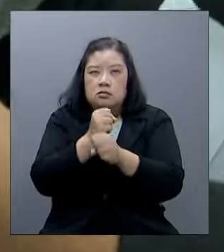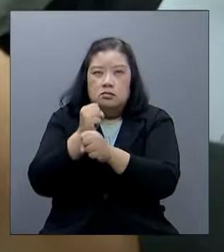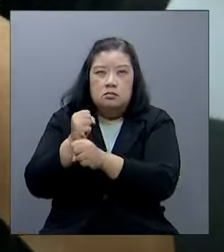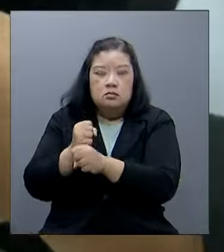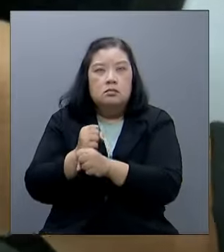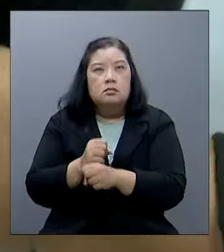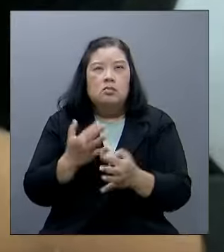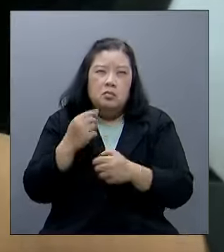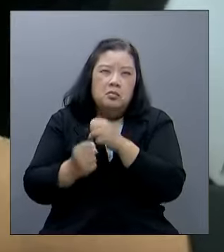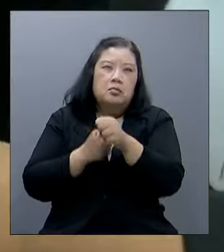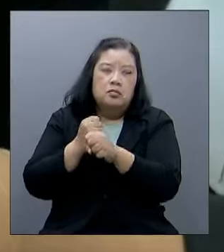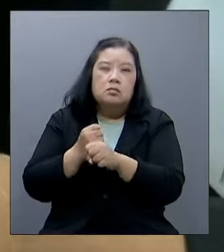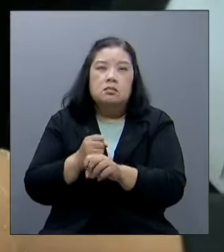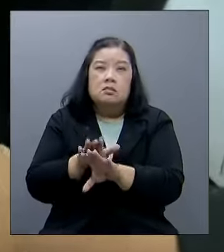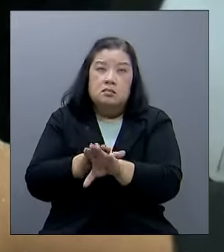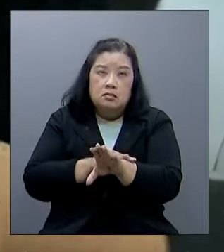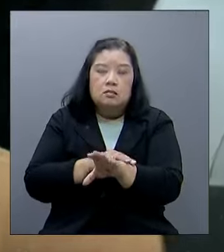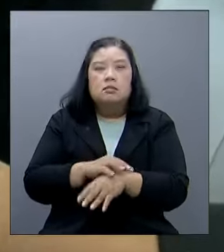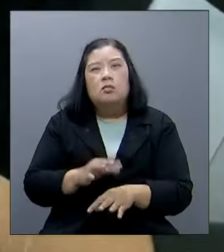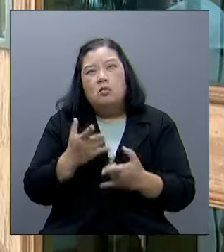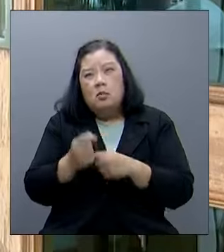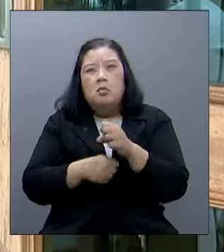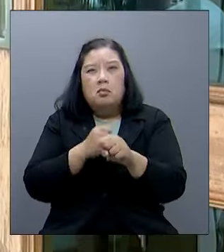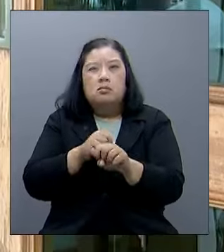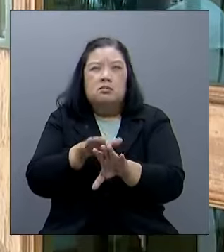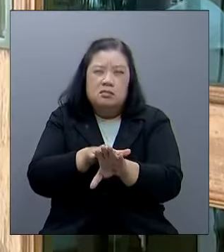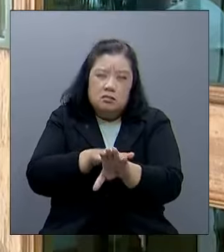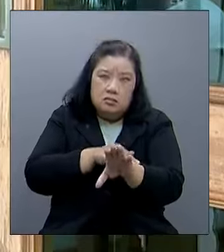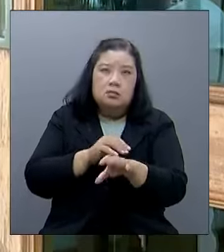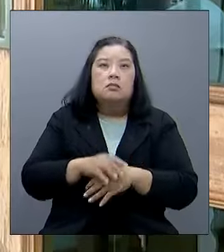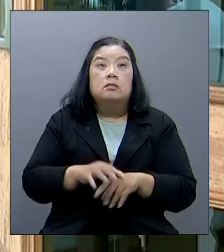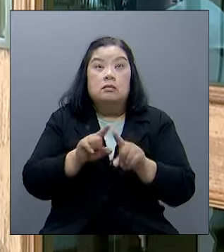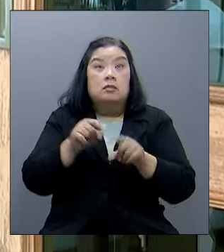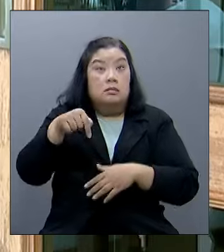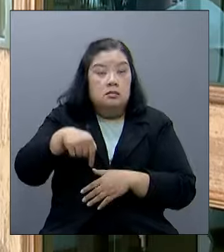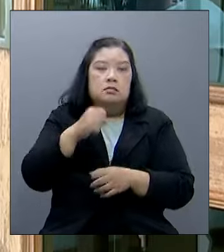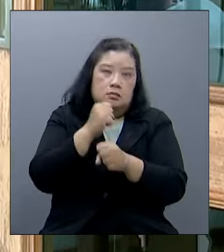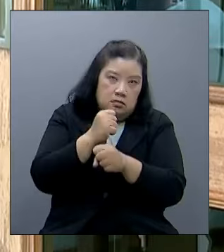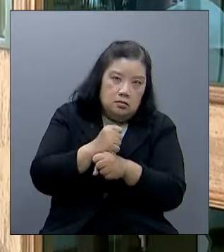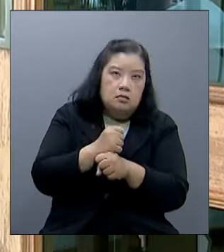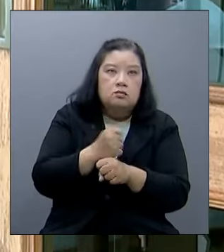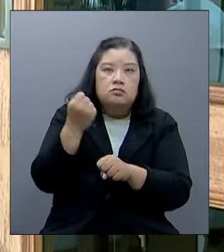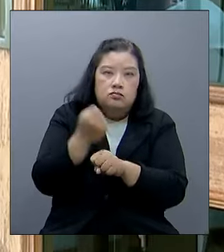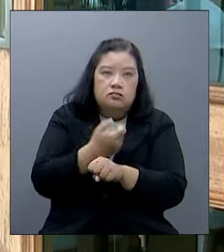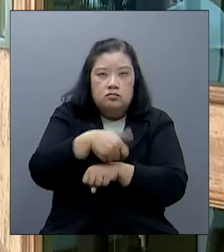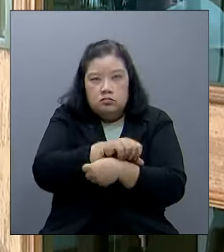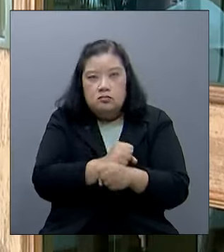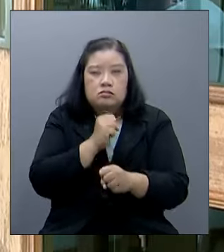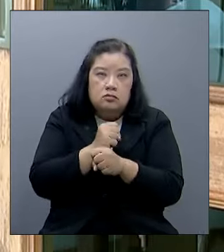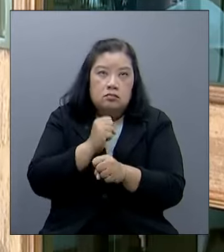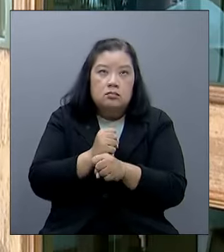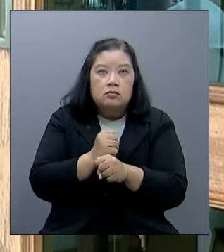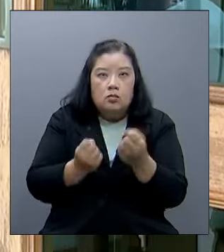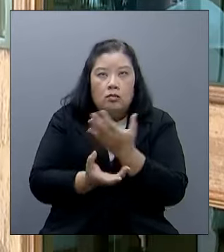เติบโตและก้าวได้มันค่อนข้างที่มีประสบการณ์ต้องยาวกว่านี้แต่ที่นี่มันเหมือนทำให้เด็กได้ก้าวกระโดดเร็ว